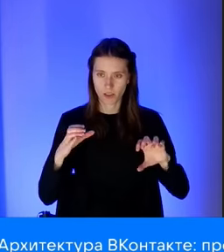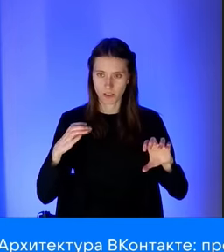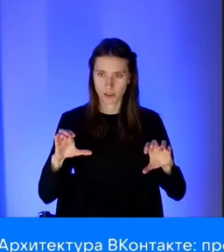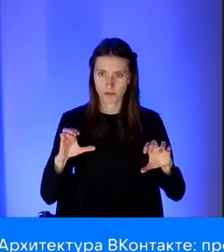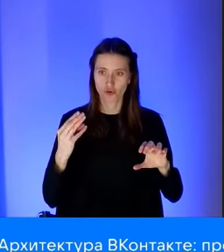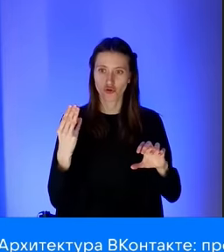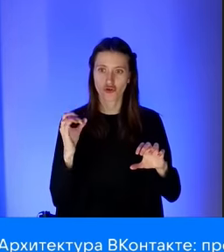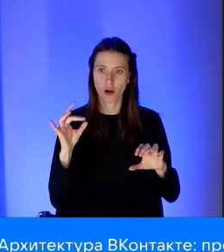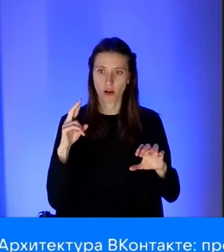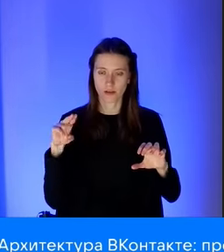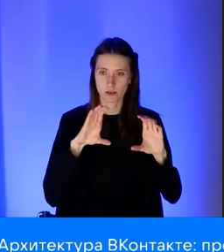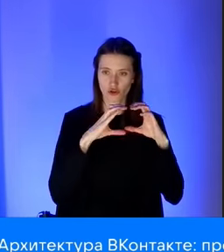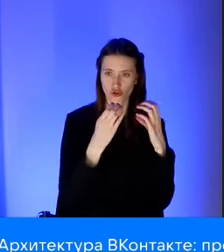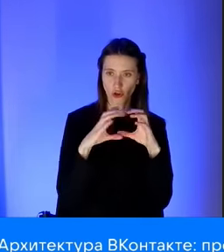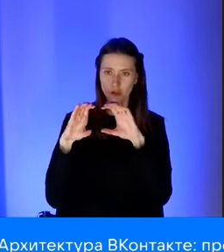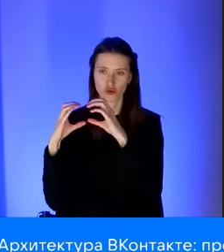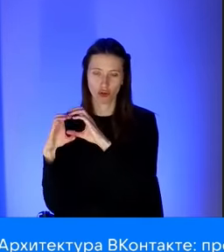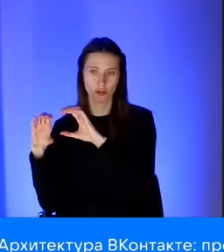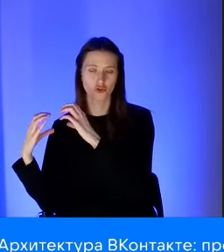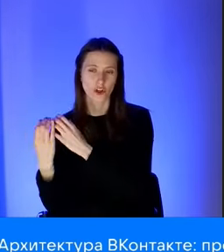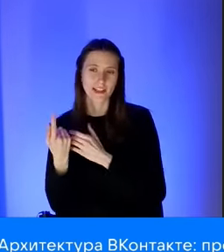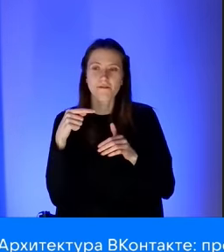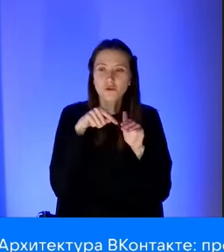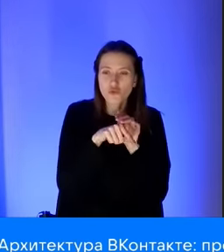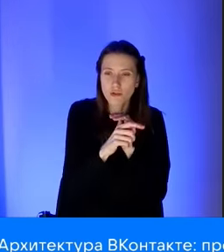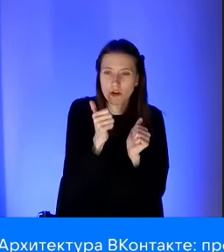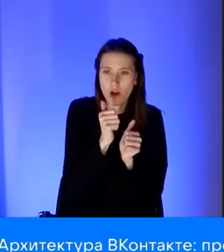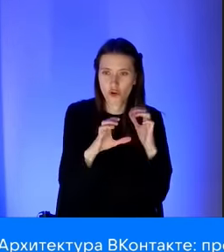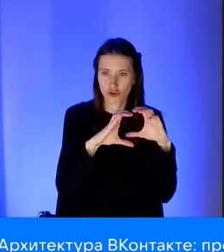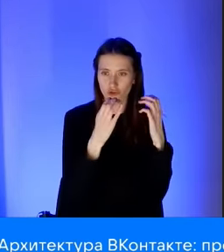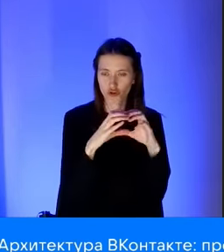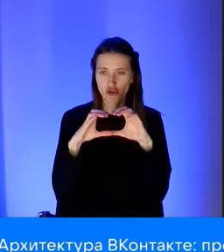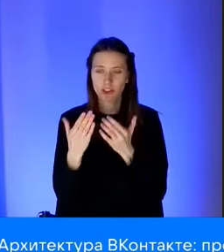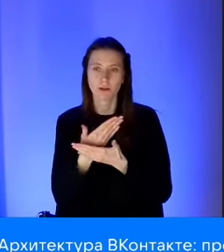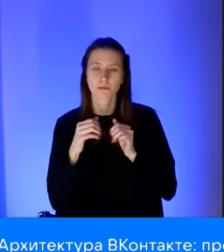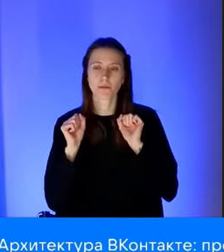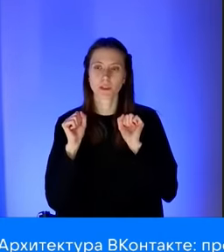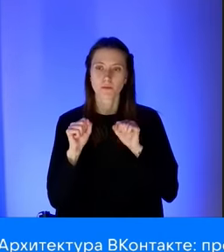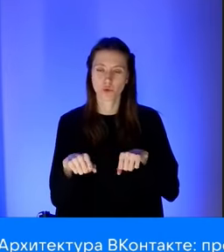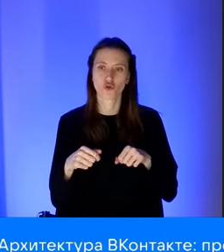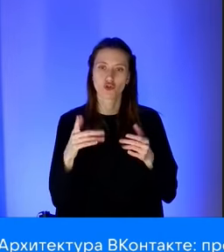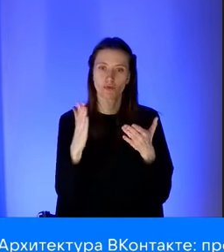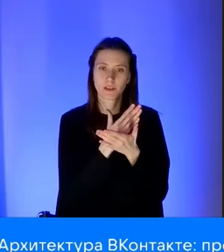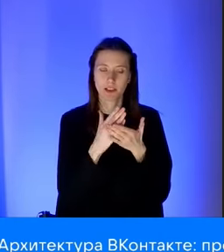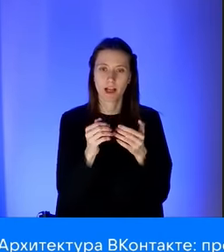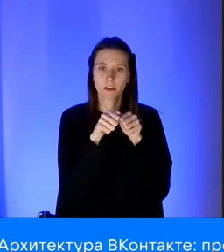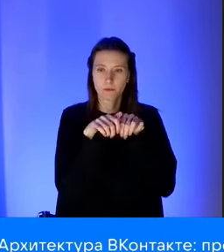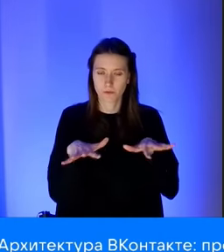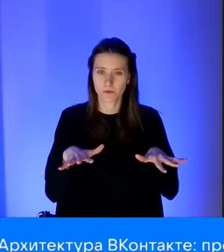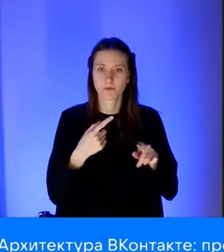шарды и в рамках шарда мы уже можем масштабировать На чтение это называется процесс